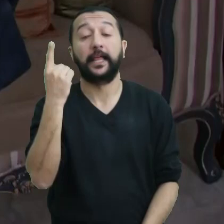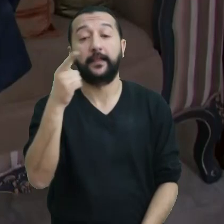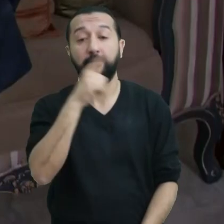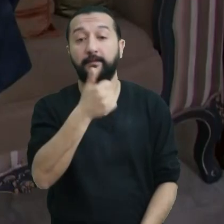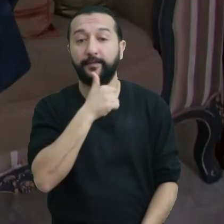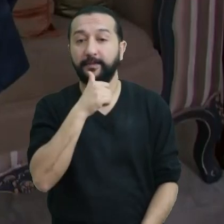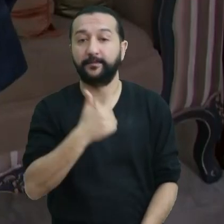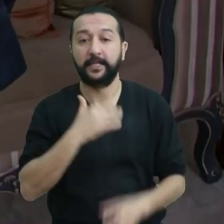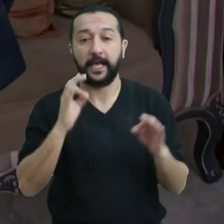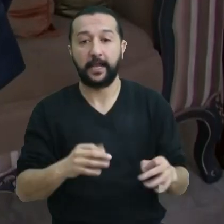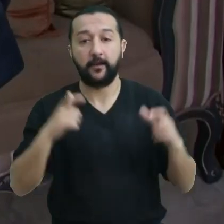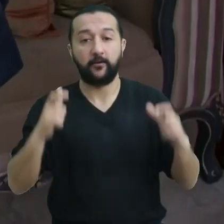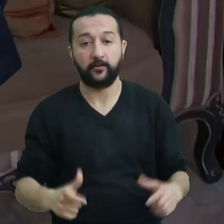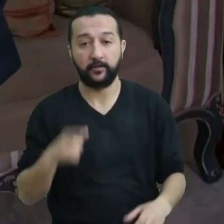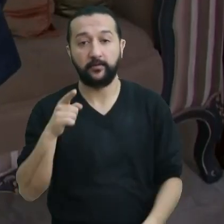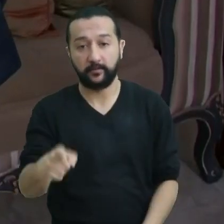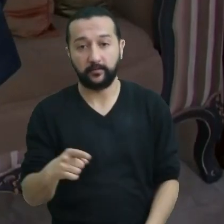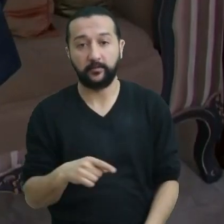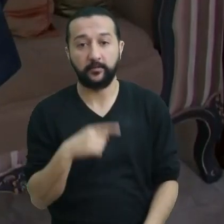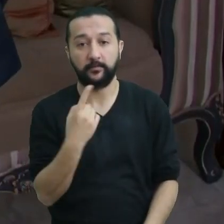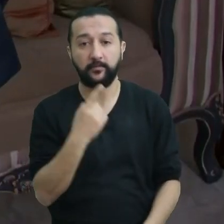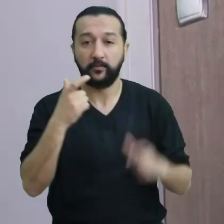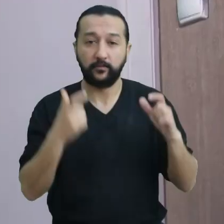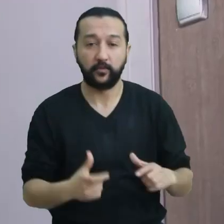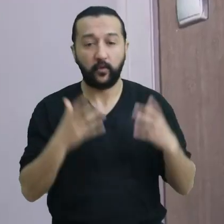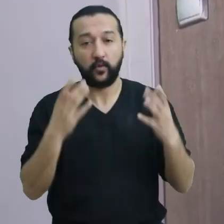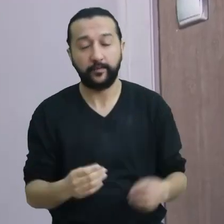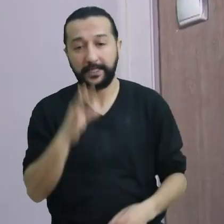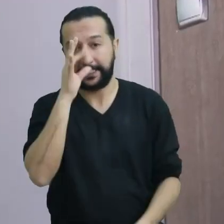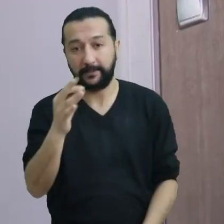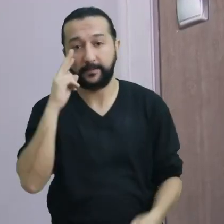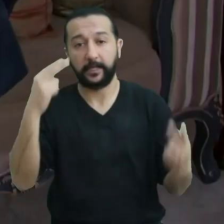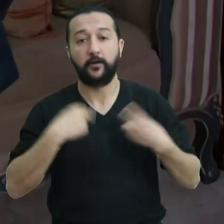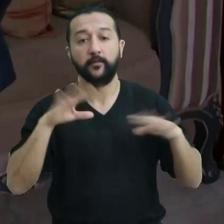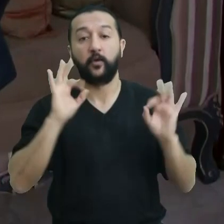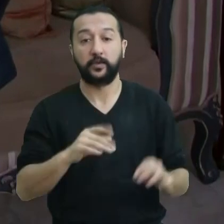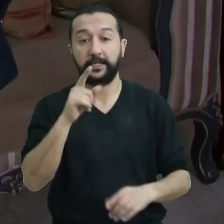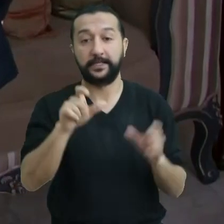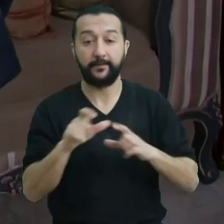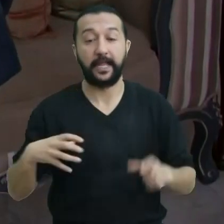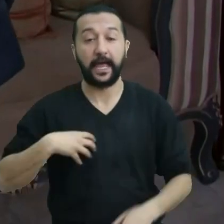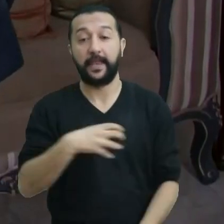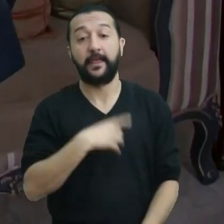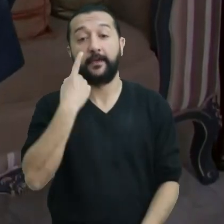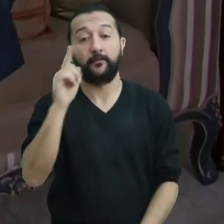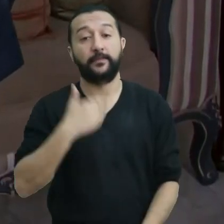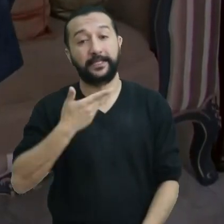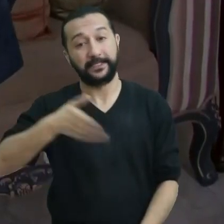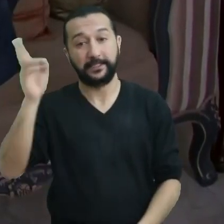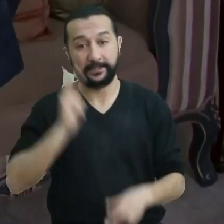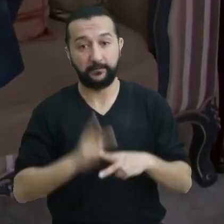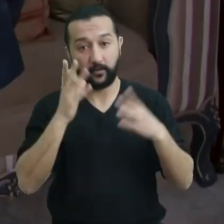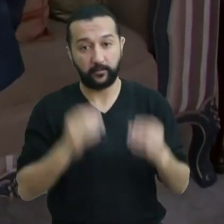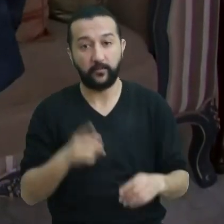Ya babacığım bizim hala ortalıklarda bulunduğumuzu kimse görmeden, özellikle Serpil annem görmeden gidelim de bir an